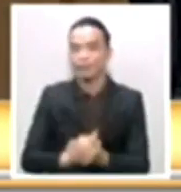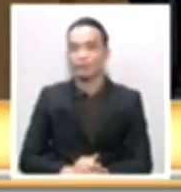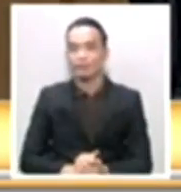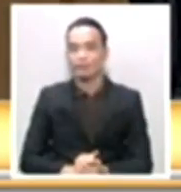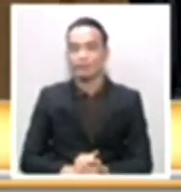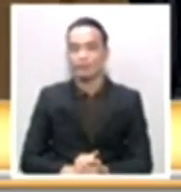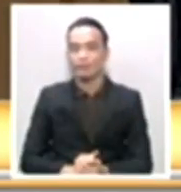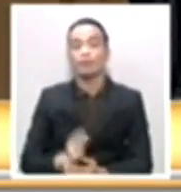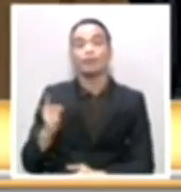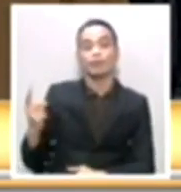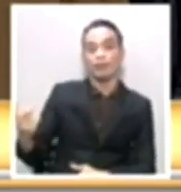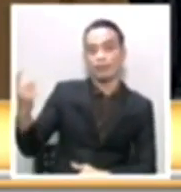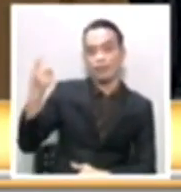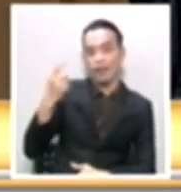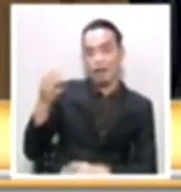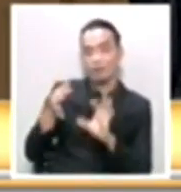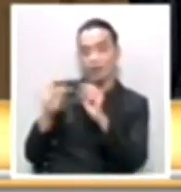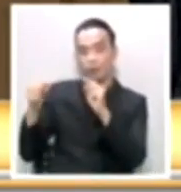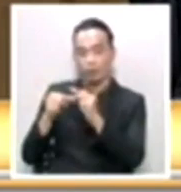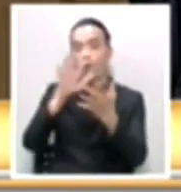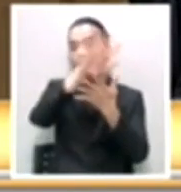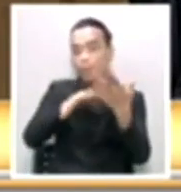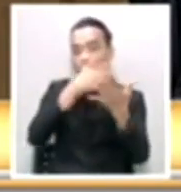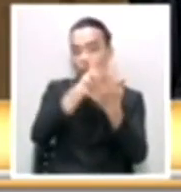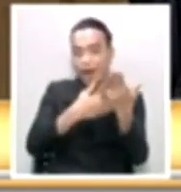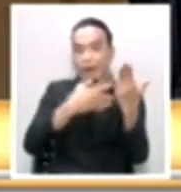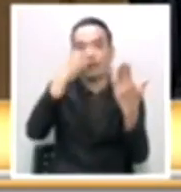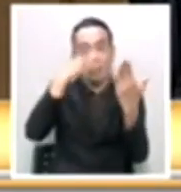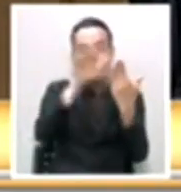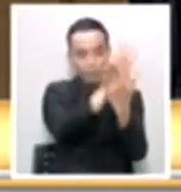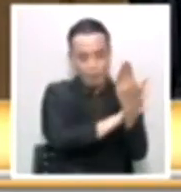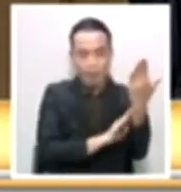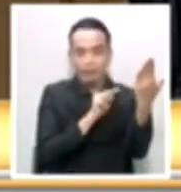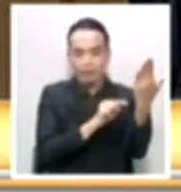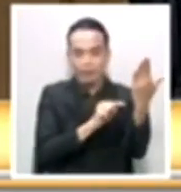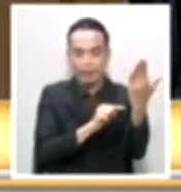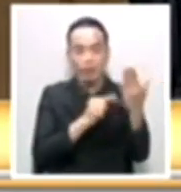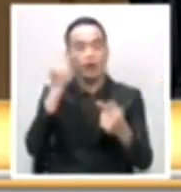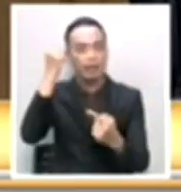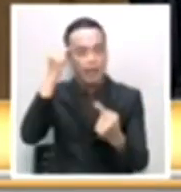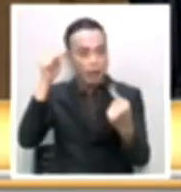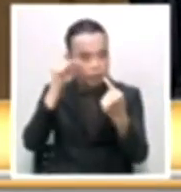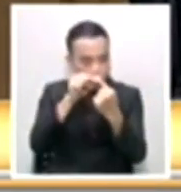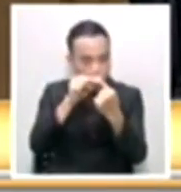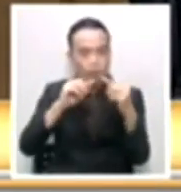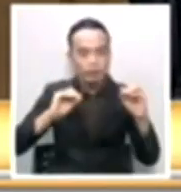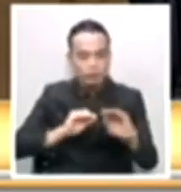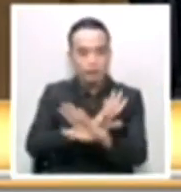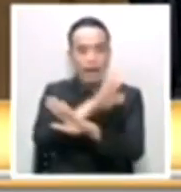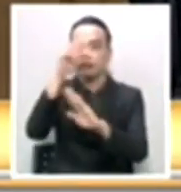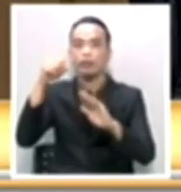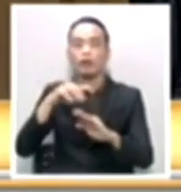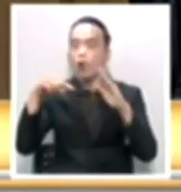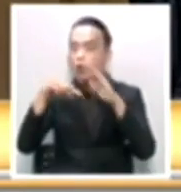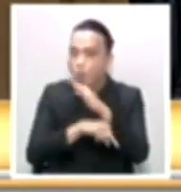คำถามเรื่องของการทำผังเมืองนั้นก็เรียนว่าเป็นไปได้ความโปร่งใสนะครับเจ้าหน้าที่ทุกคนนั้นไม่